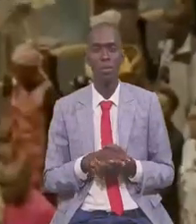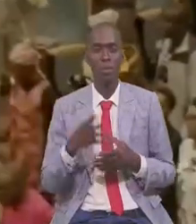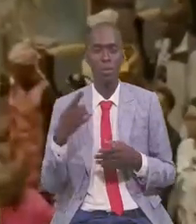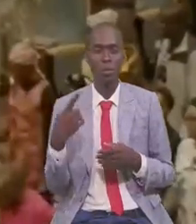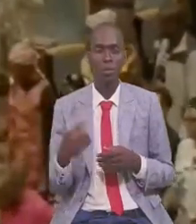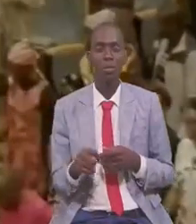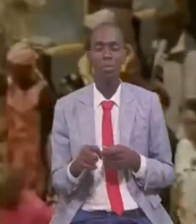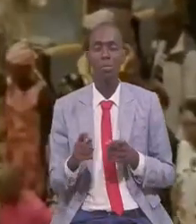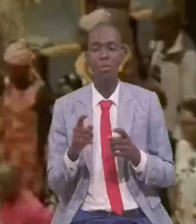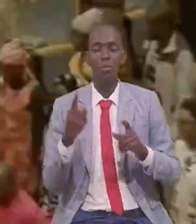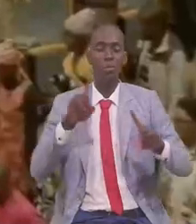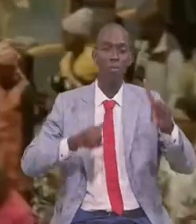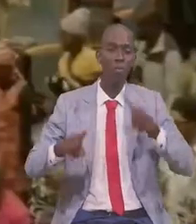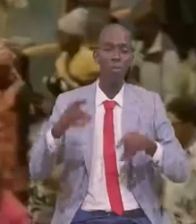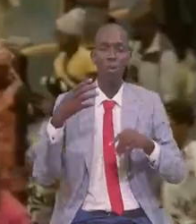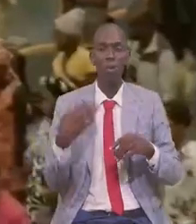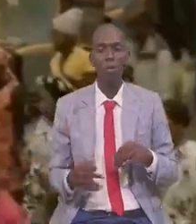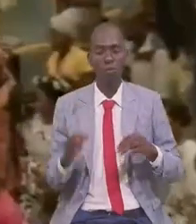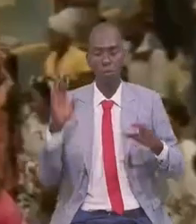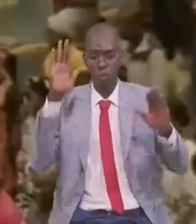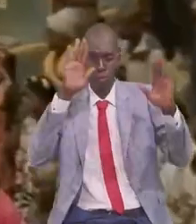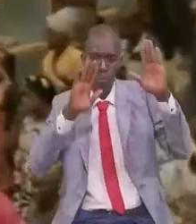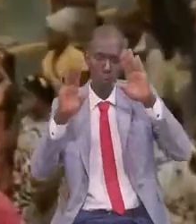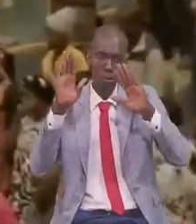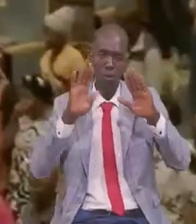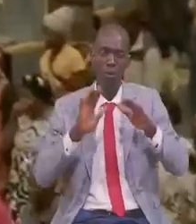Les propos d'anxiété.